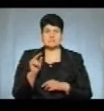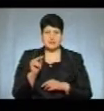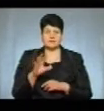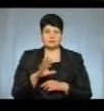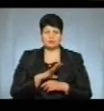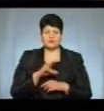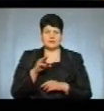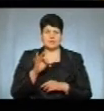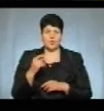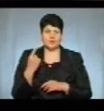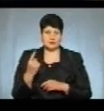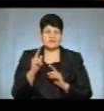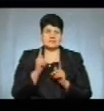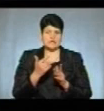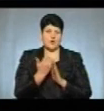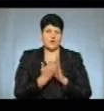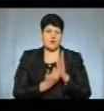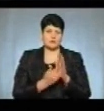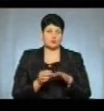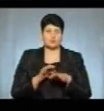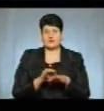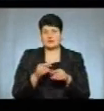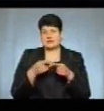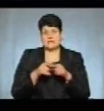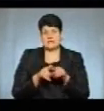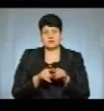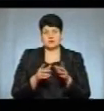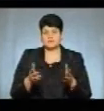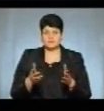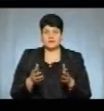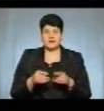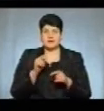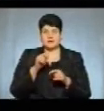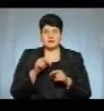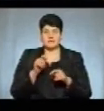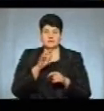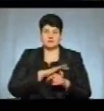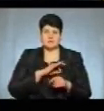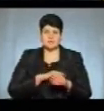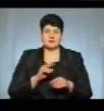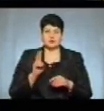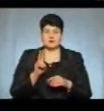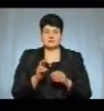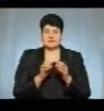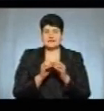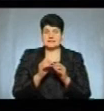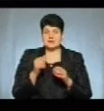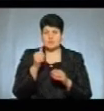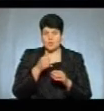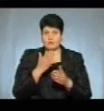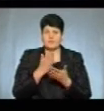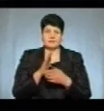був на ТО-1, згідно графіку проведення технічного ТО-1. Експлуатація тролейбуса 10 років, але є згідно наказу,